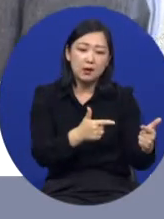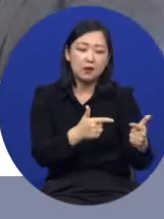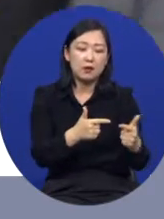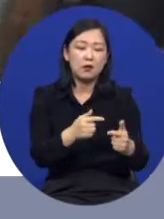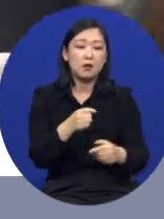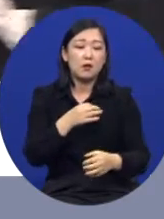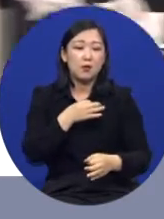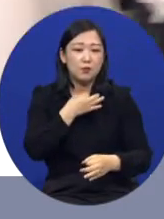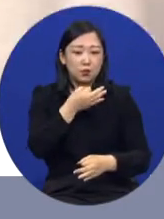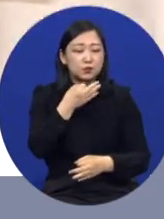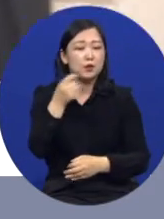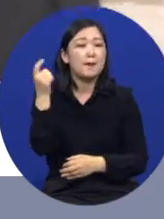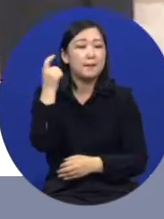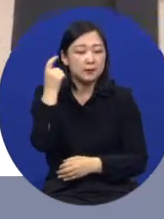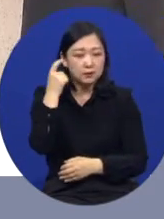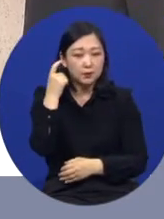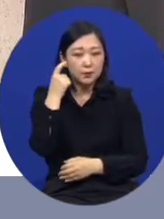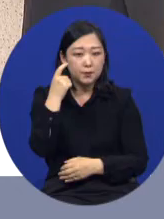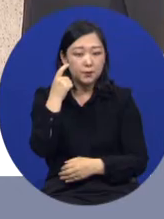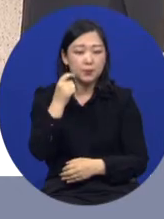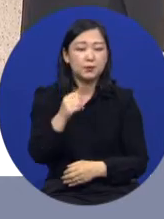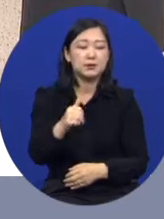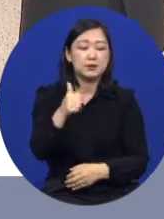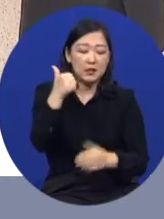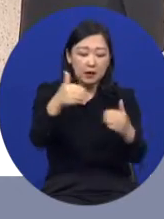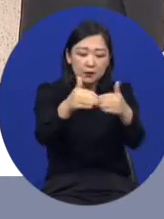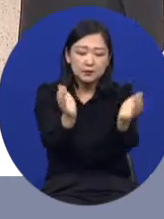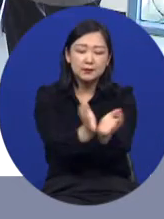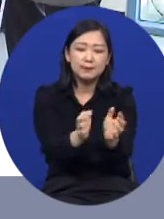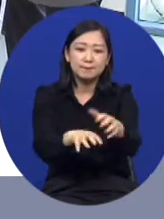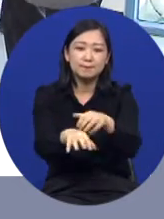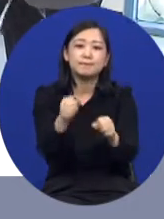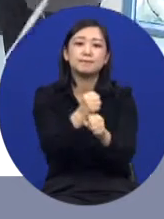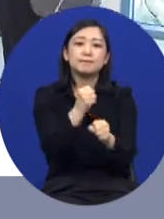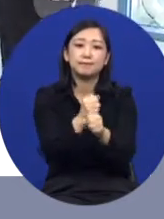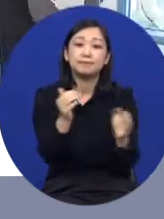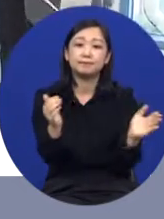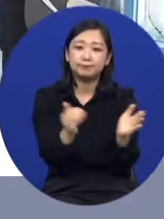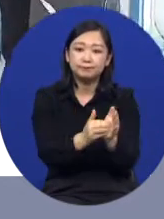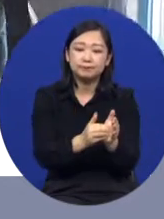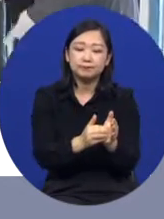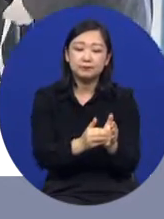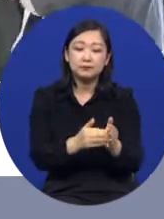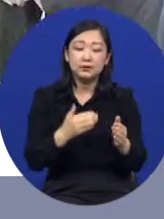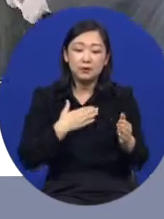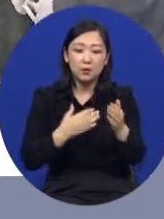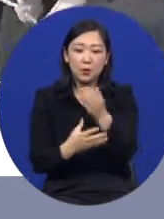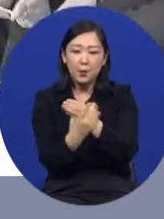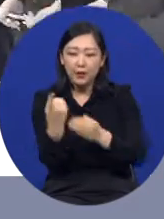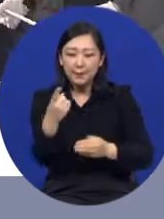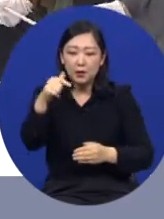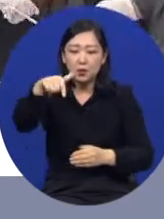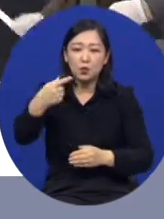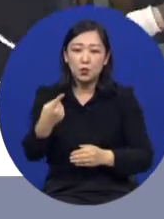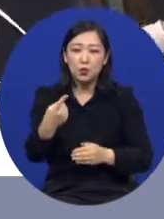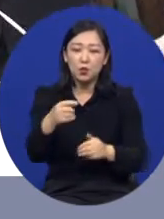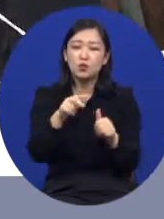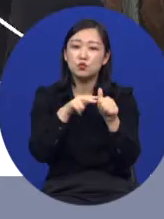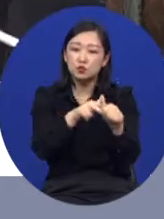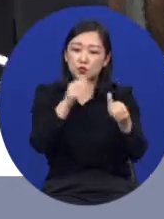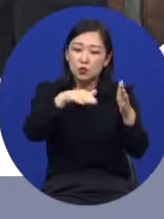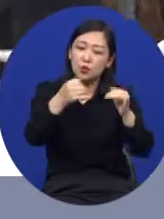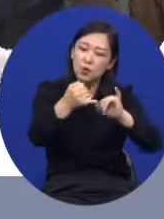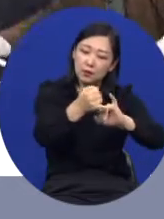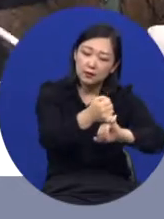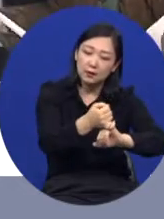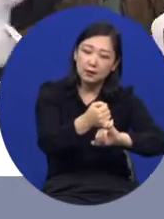들어보자, 그런 취지로 팀을 꾸렸습니다. 저와 단일화를 이루어졌던 고창근 후보의 공약, 또